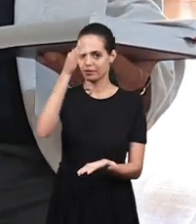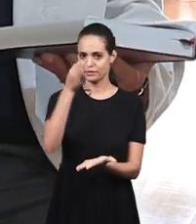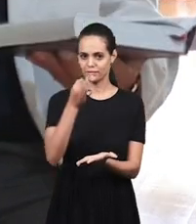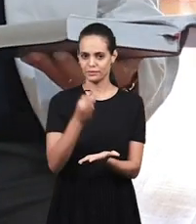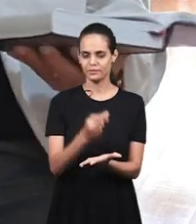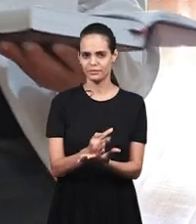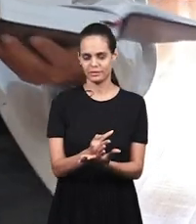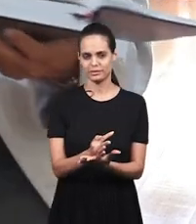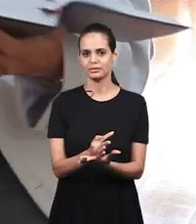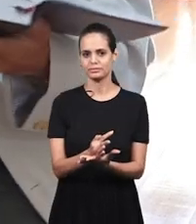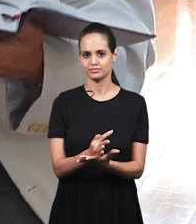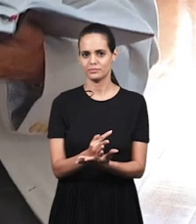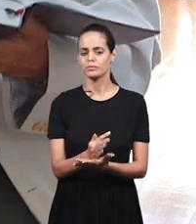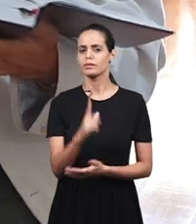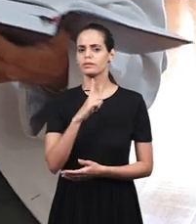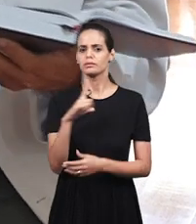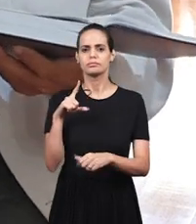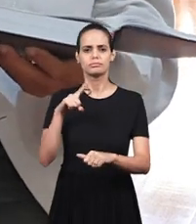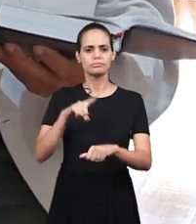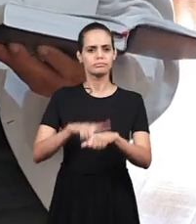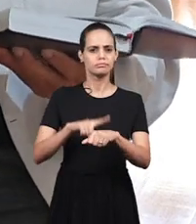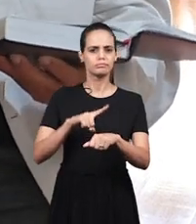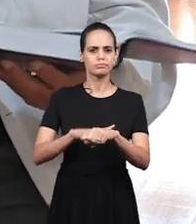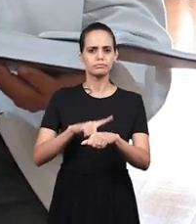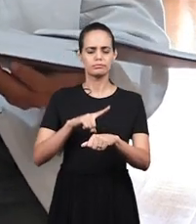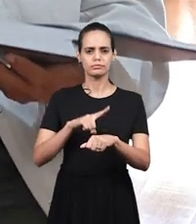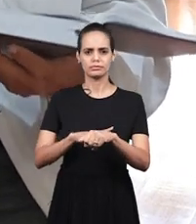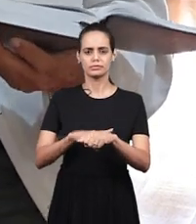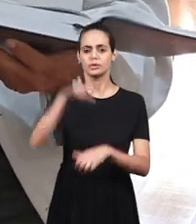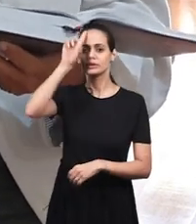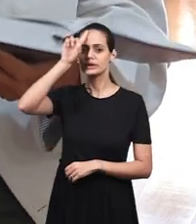Итак, вера, которая была